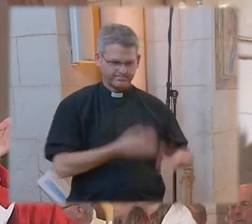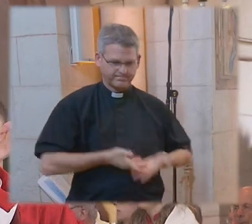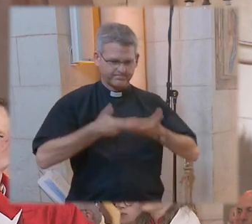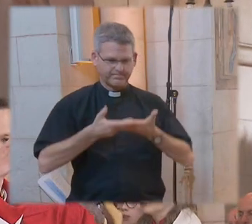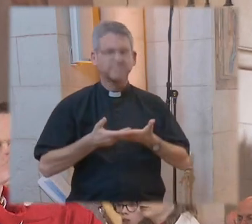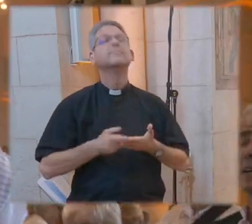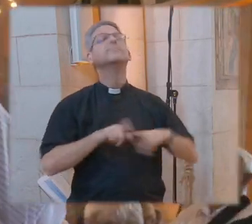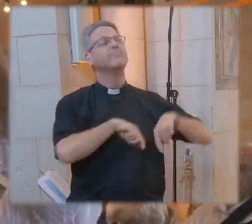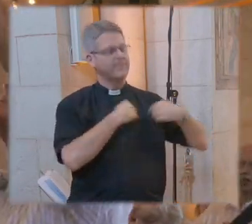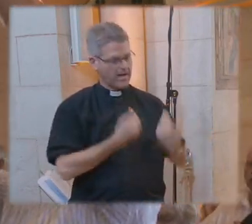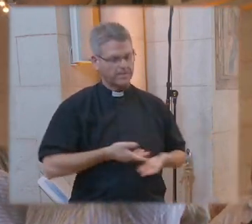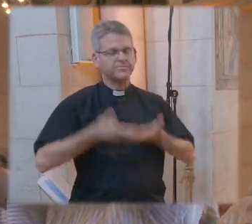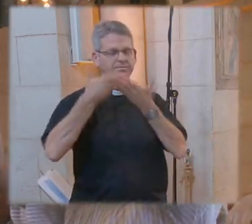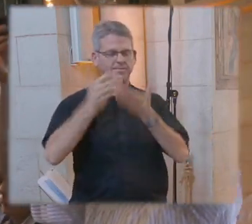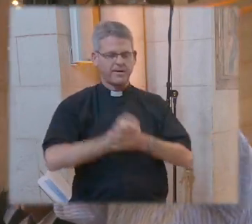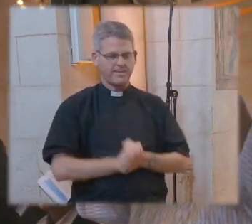Erhebet die Herzen.